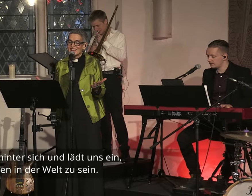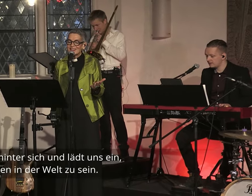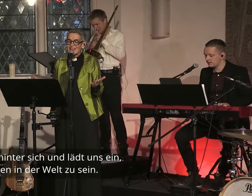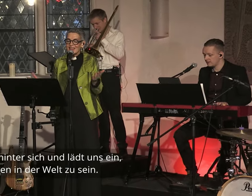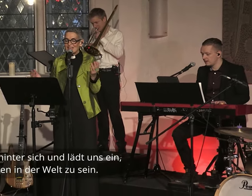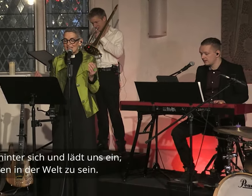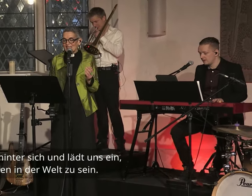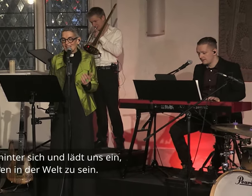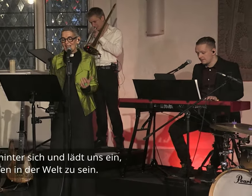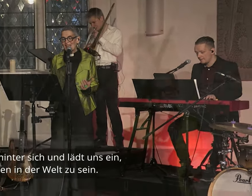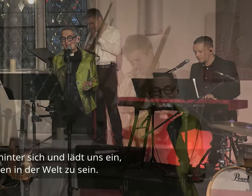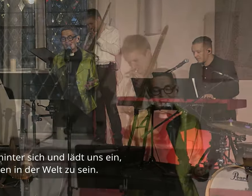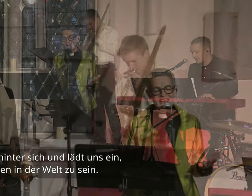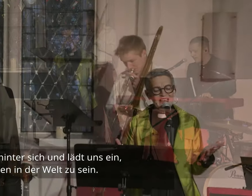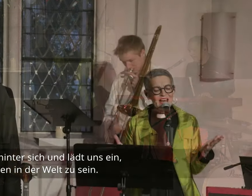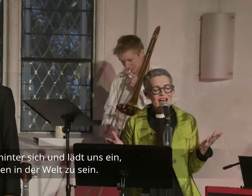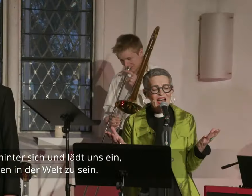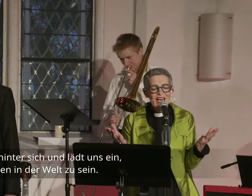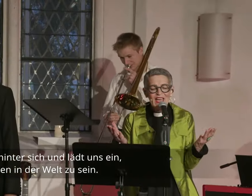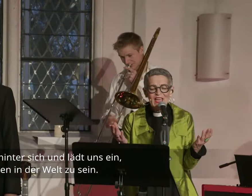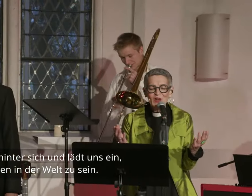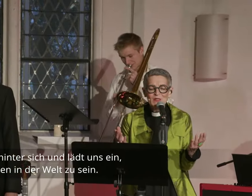ein, seine